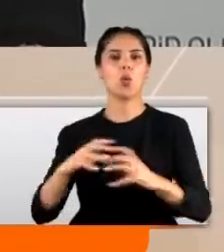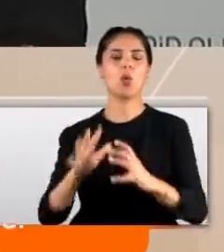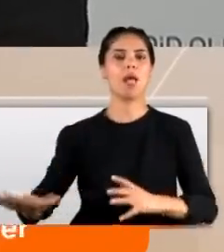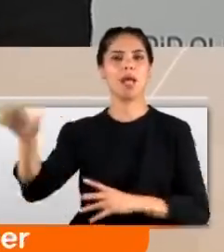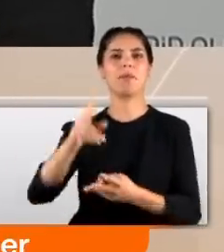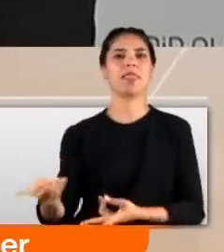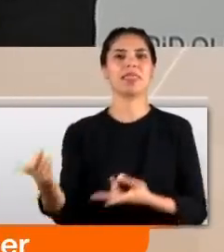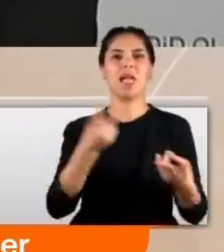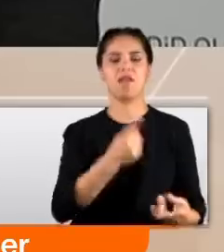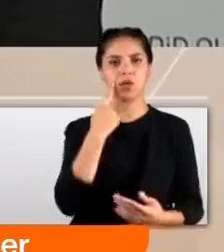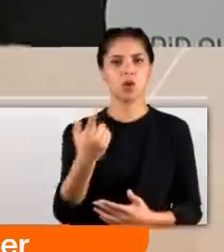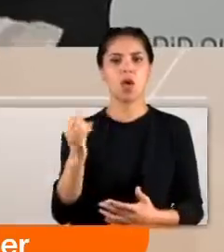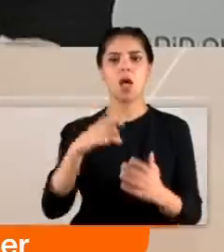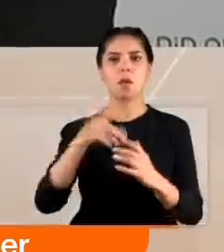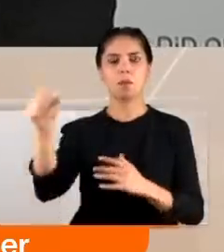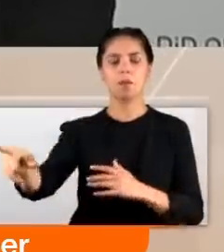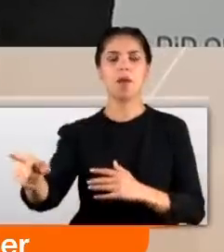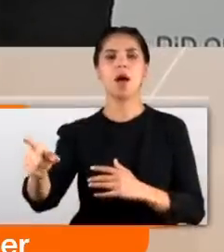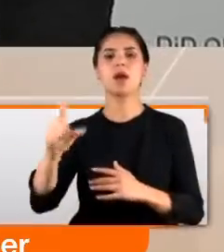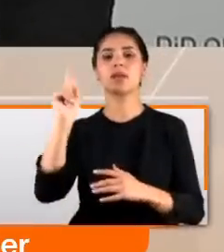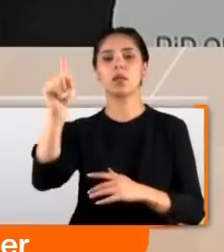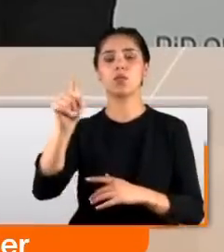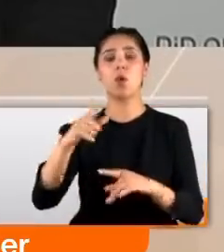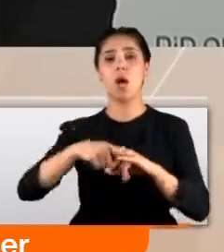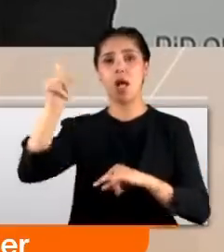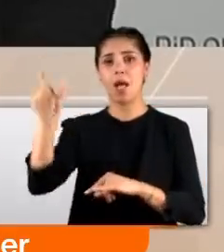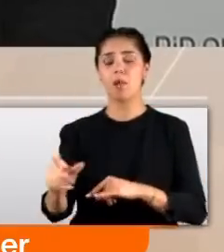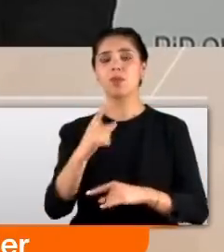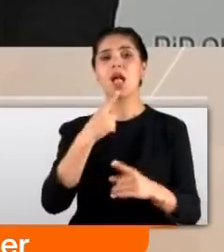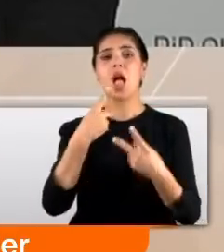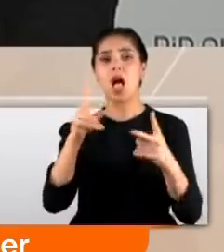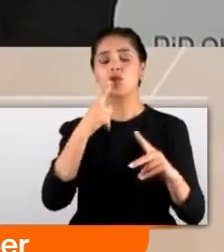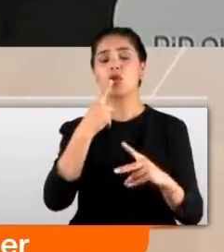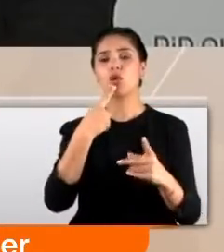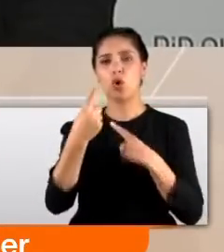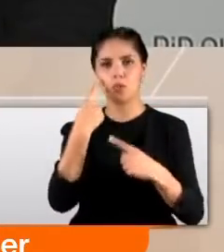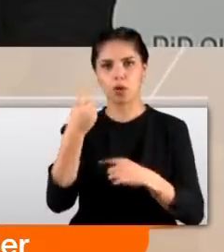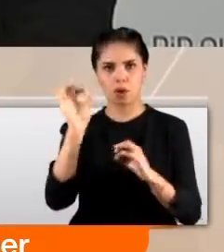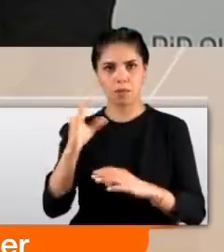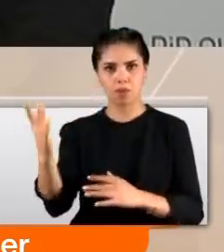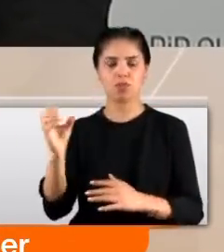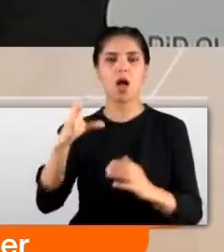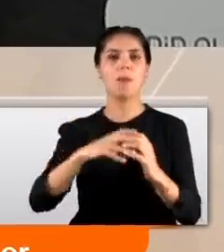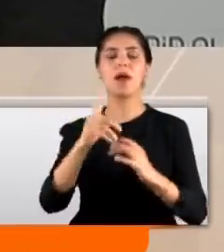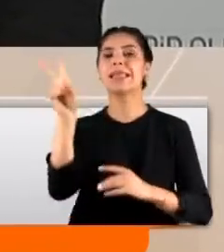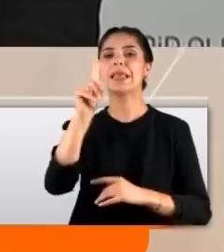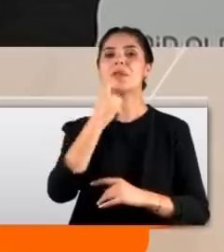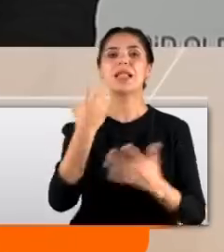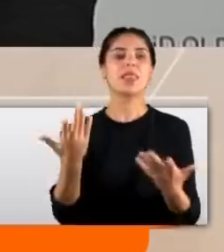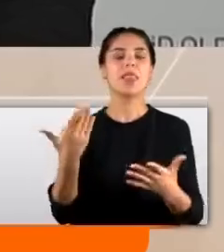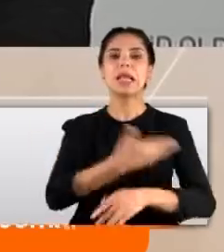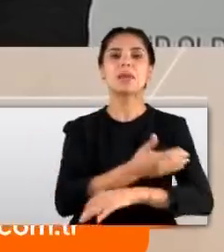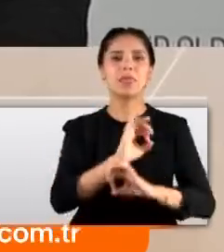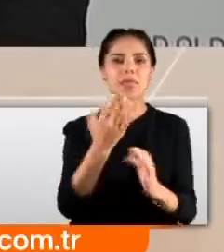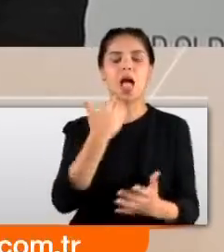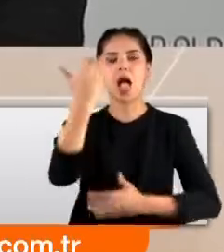edildi. Program AK Parti Genel Başkan Yardımcısı Hamza Dağ'ın açılış konuşmasıyla başlayacak. Ardından da AK Parti'nin 21 yılda yaptığı icraatları